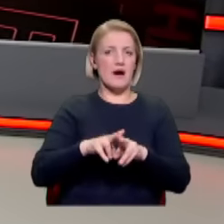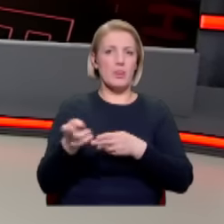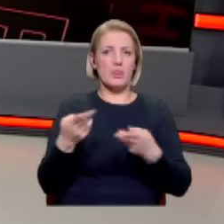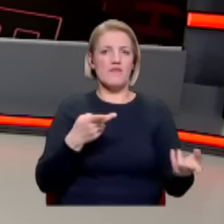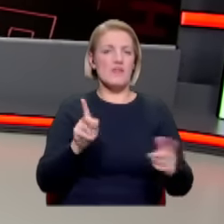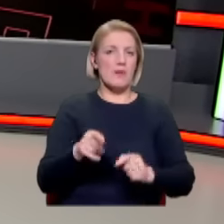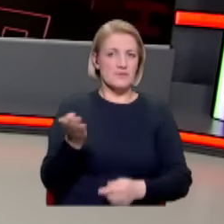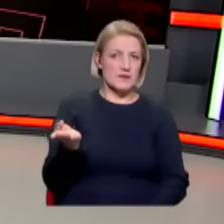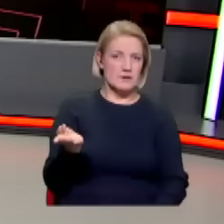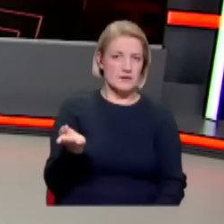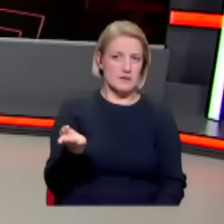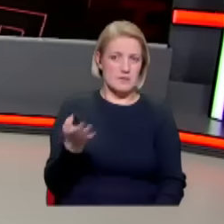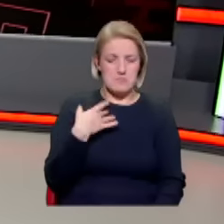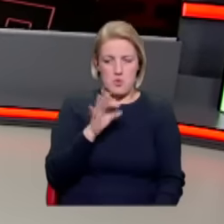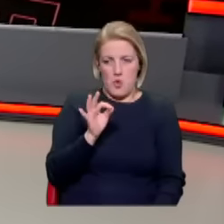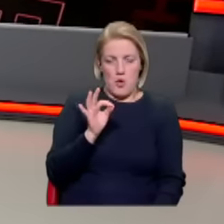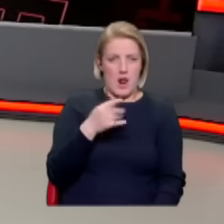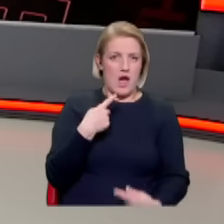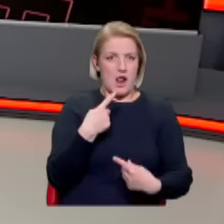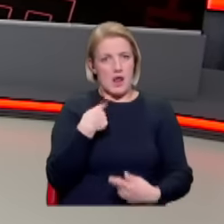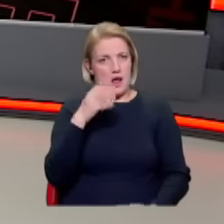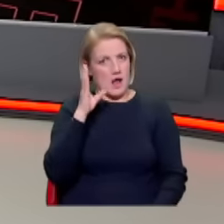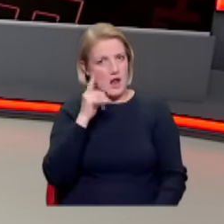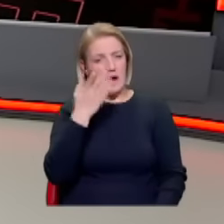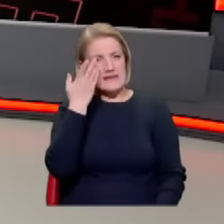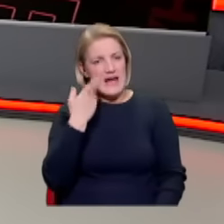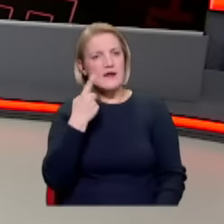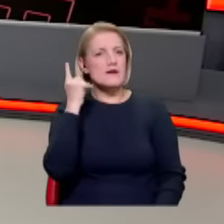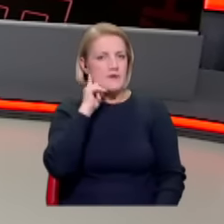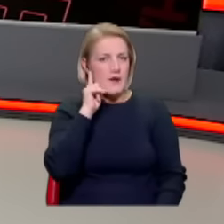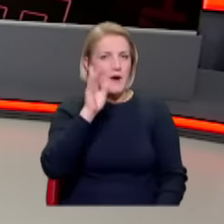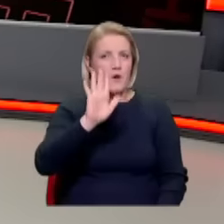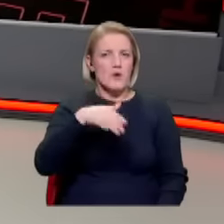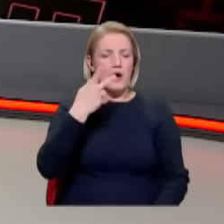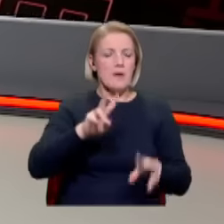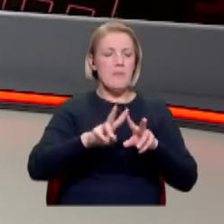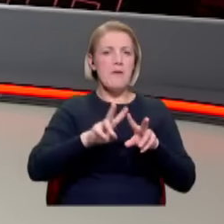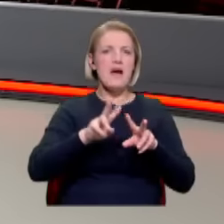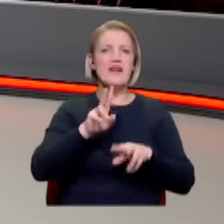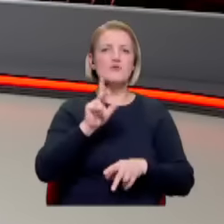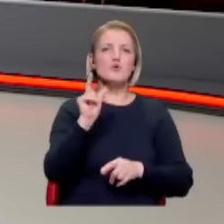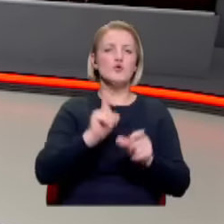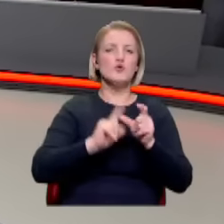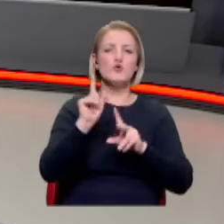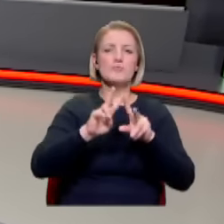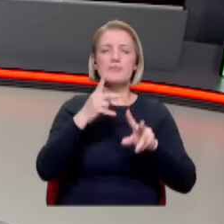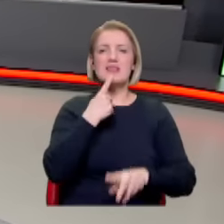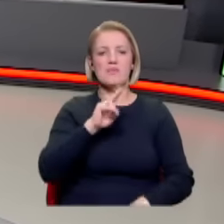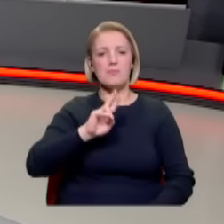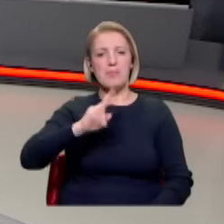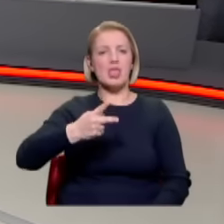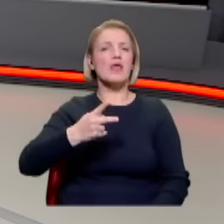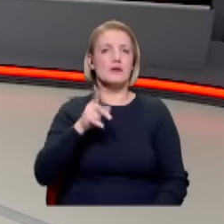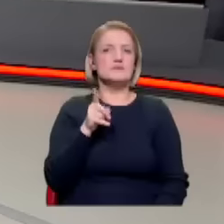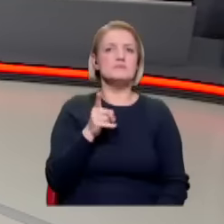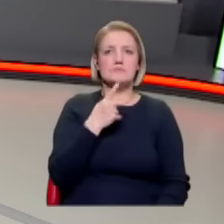bu ittifaka. Biz öyle yorumladık yani. İzleyenler, dinleyenler de sonra Mehmet Uçum lafını değiştirdi. Dedi